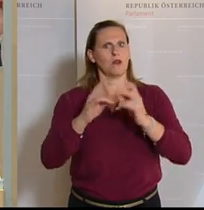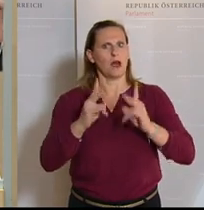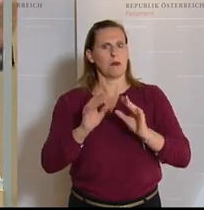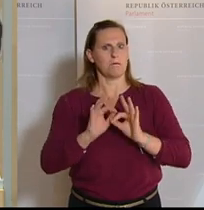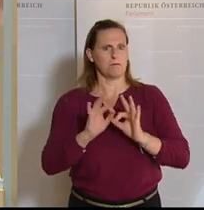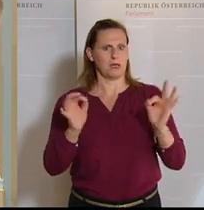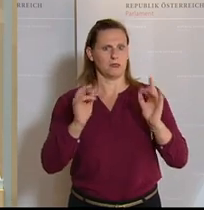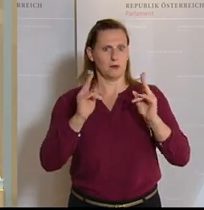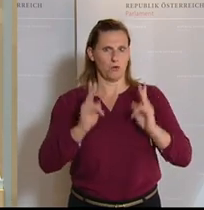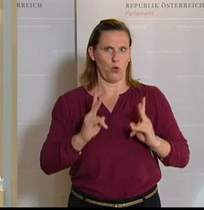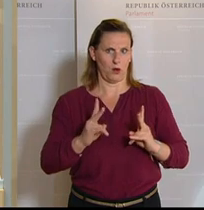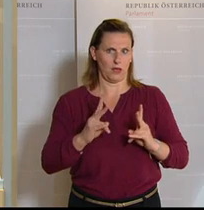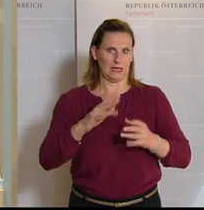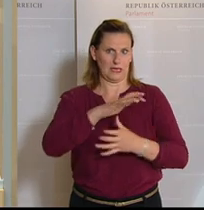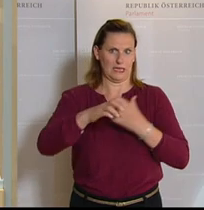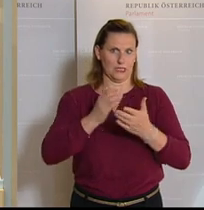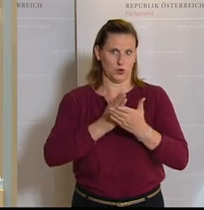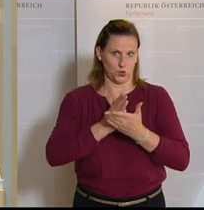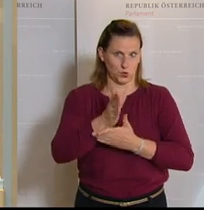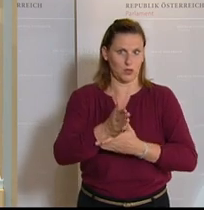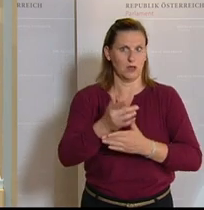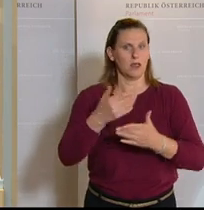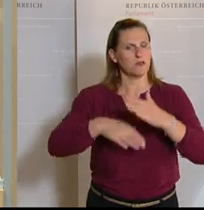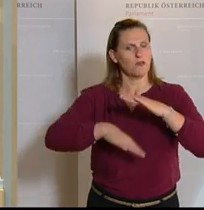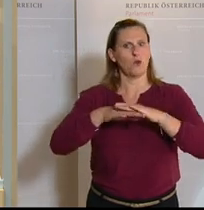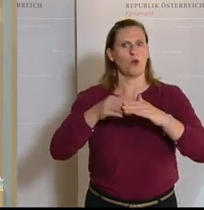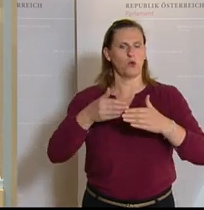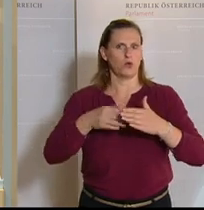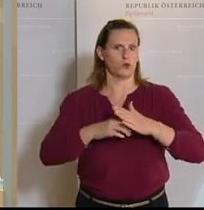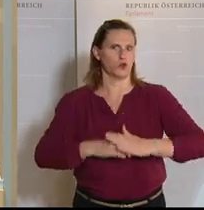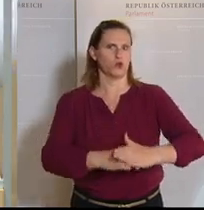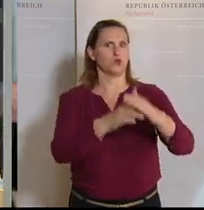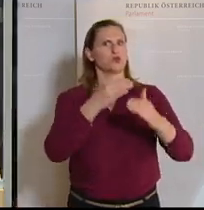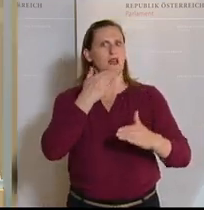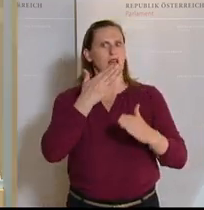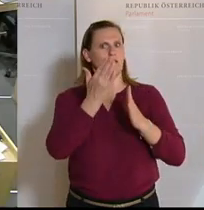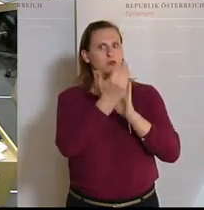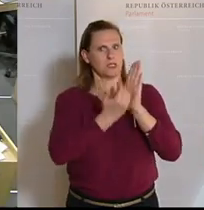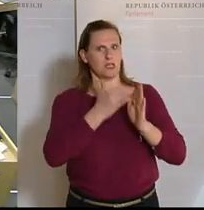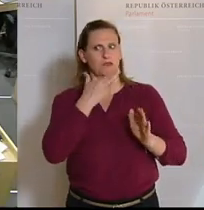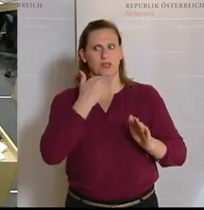finanziellen Mitteln über diese Krise auch kommen. Daher die vollste Unterstützung. Danke, Rudi, für dieses Gesetz. Vielen Dank.